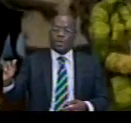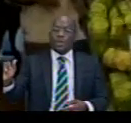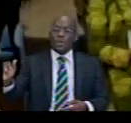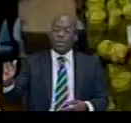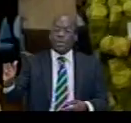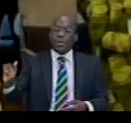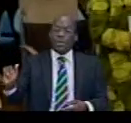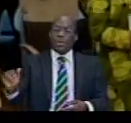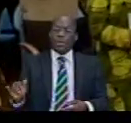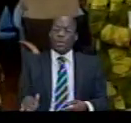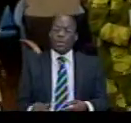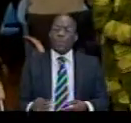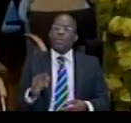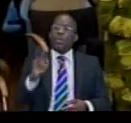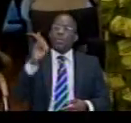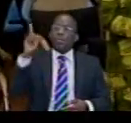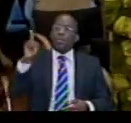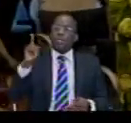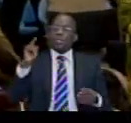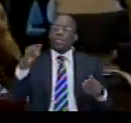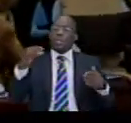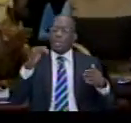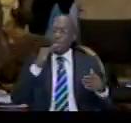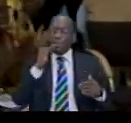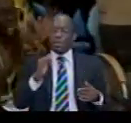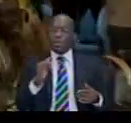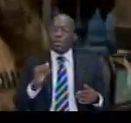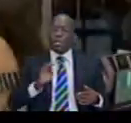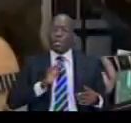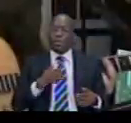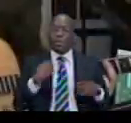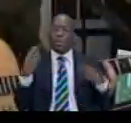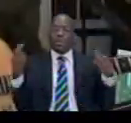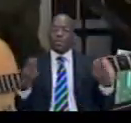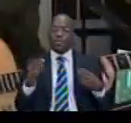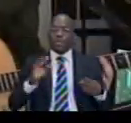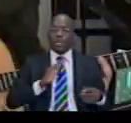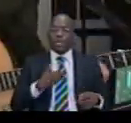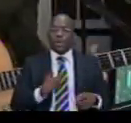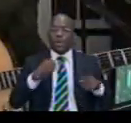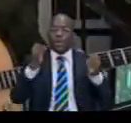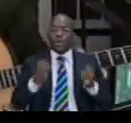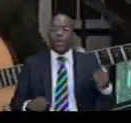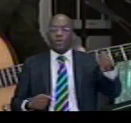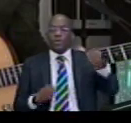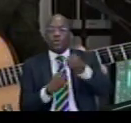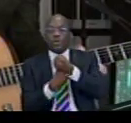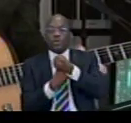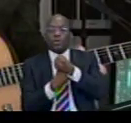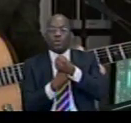Il est notre victoire, notre puissant soutien,